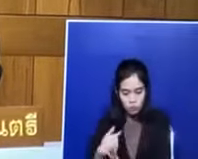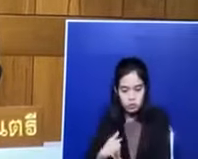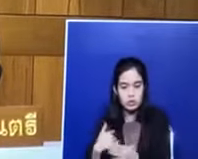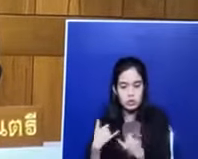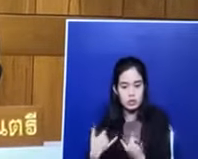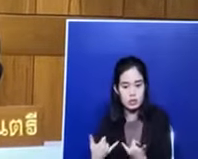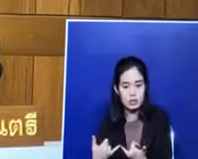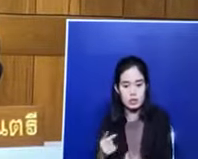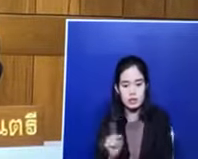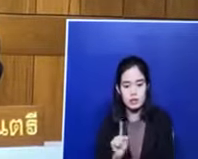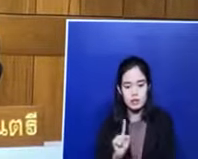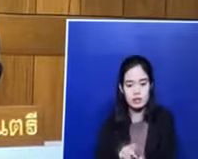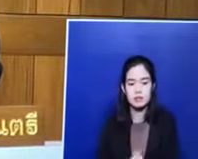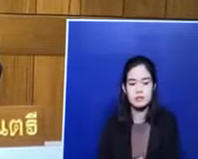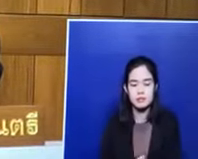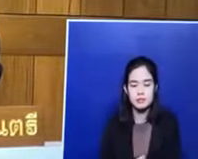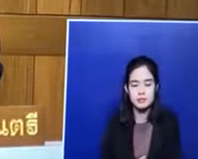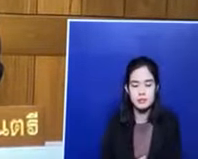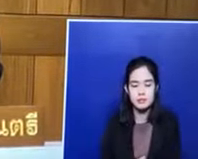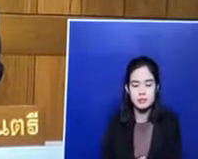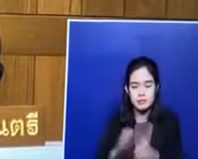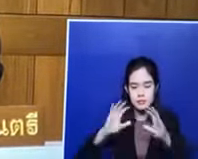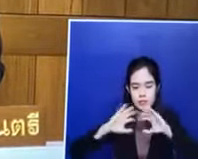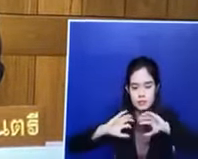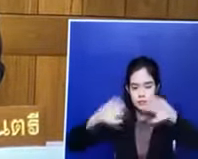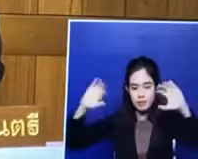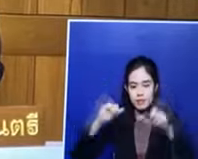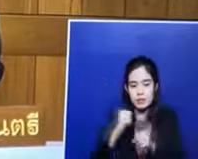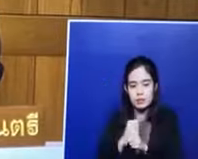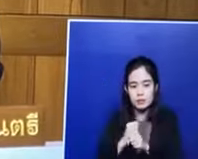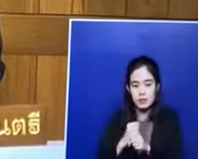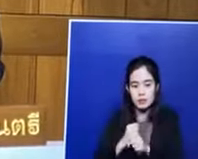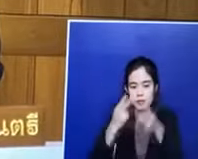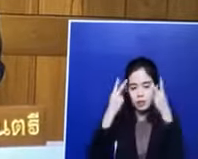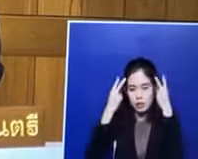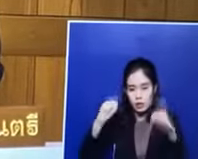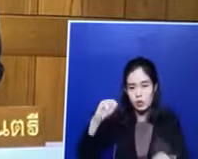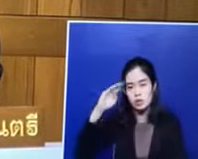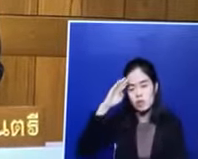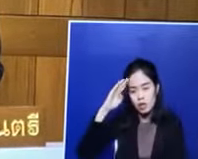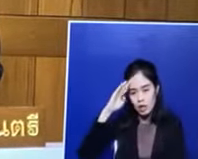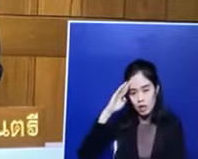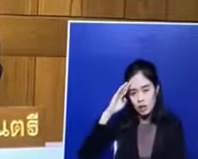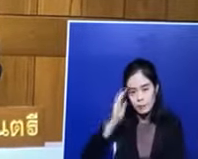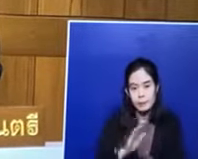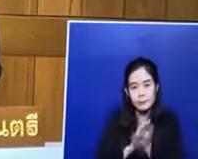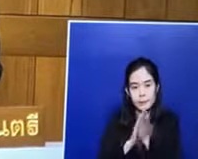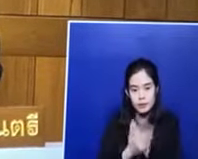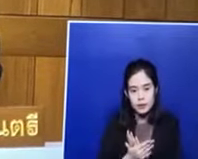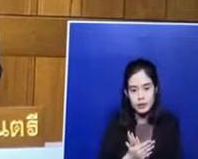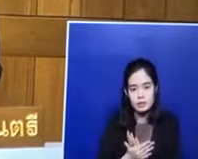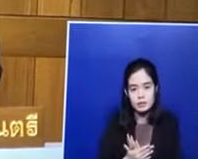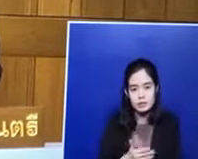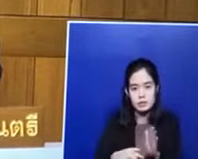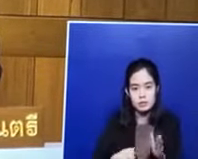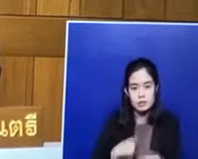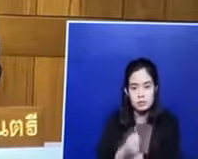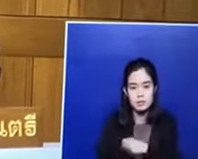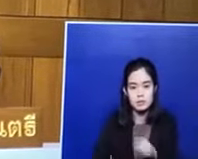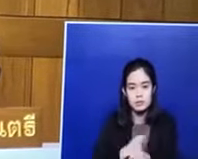92% นะครับรัฐบาลผมรัฐบาลประยุทธ์1ตั้งแต่58นะครับเบิกจ่ายได้